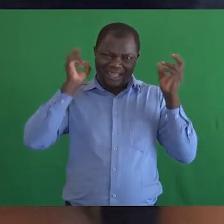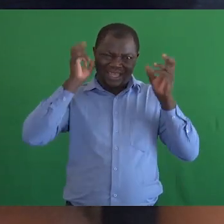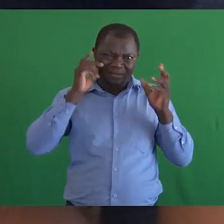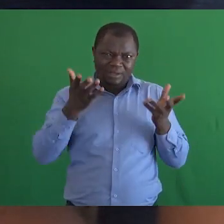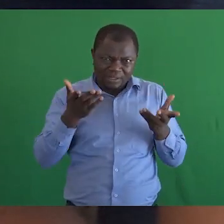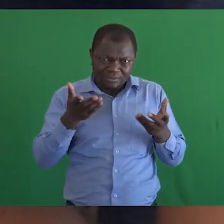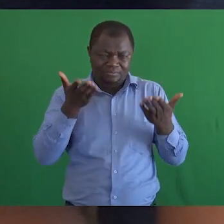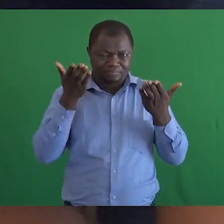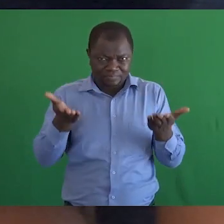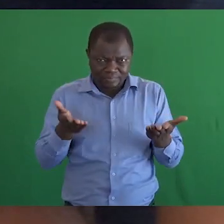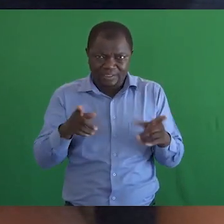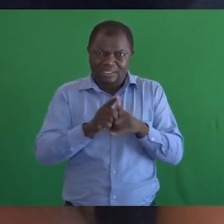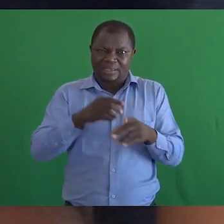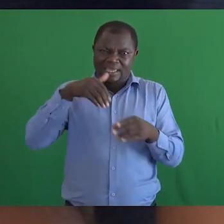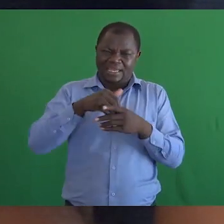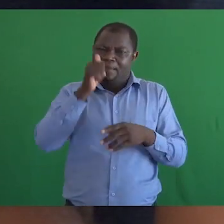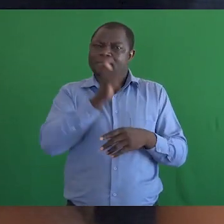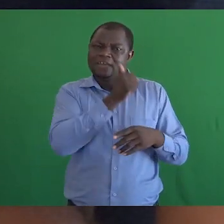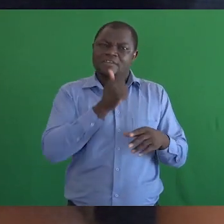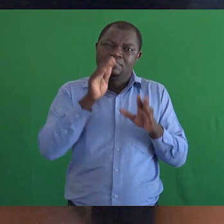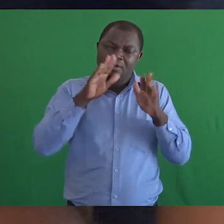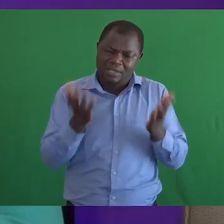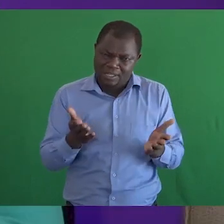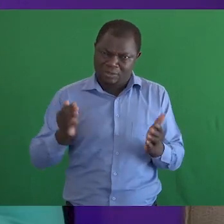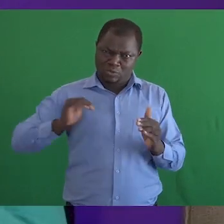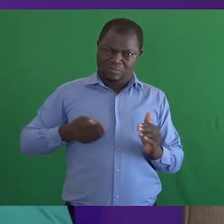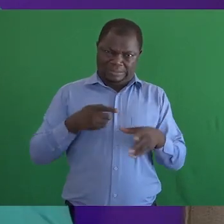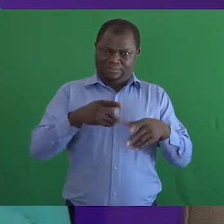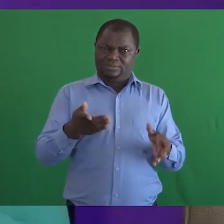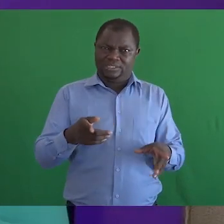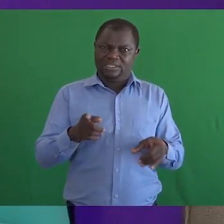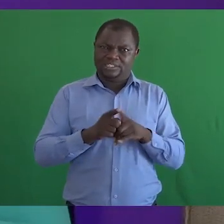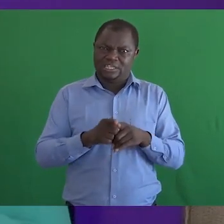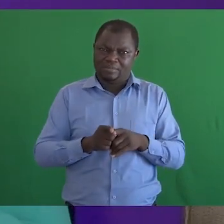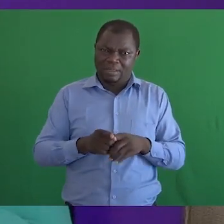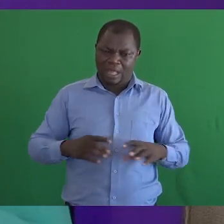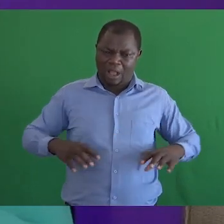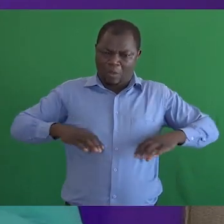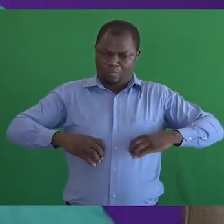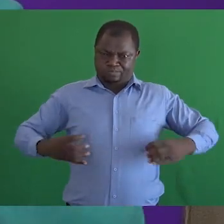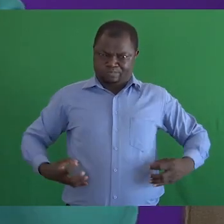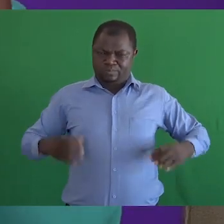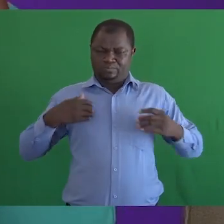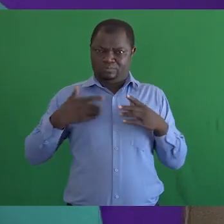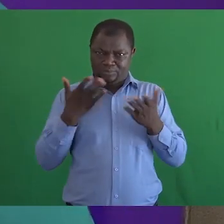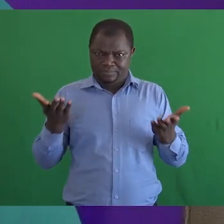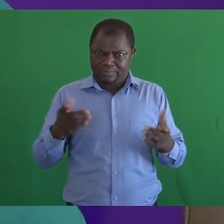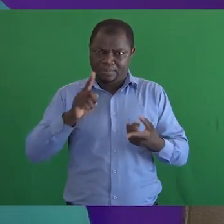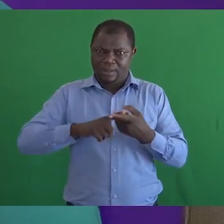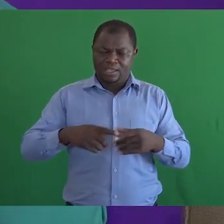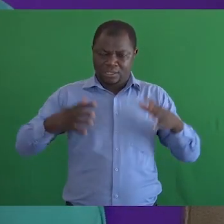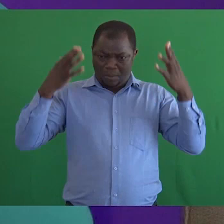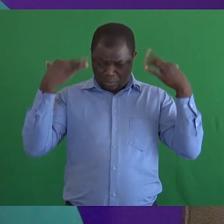tinosongana nawo kubva kusvika kunhengo dzedu kusvika icho chibereko chacho chinoberekwa pachacho muviri